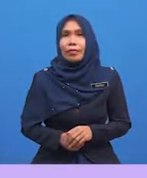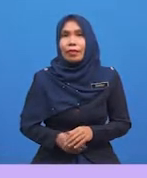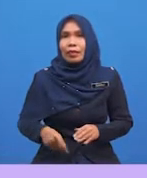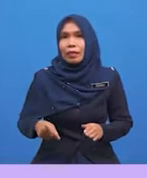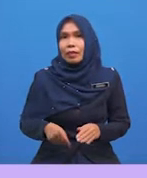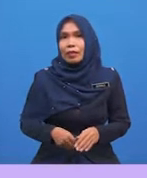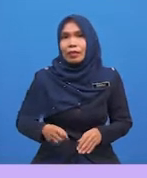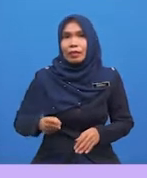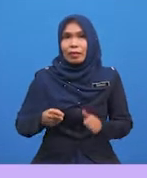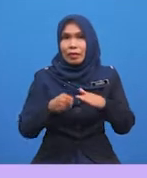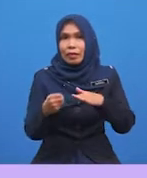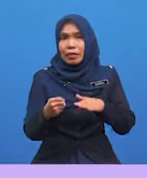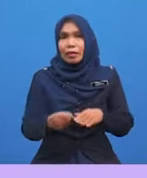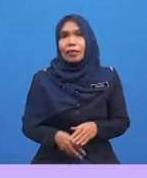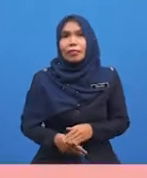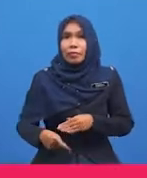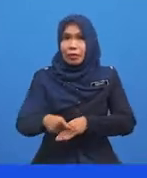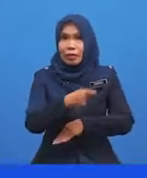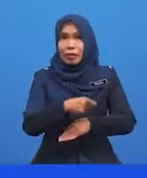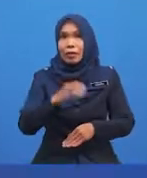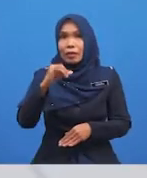dan Tasik Bera di Pahang.